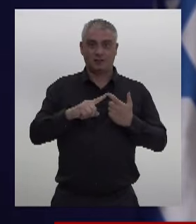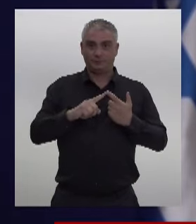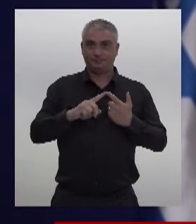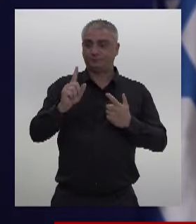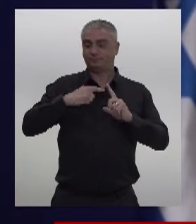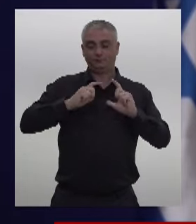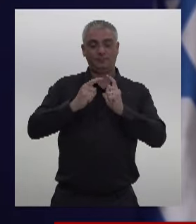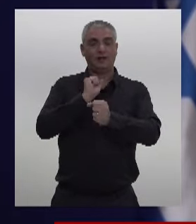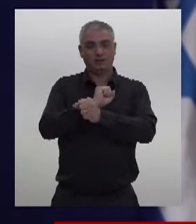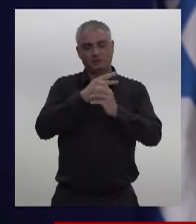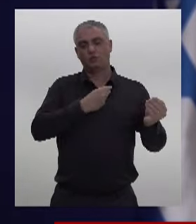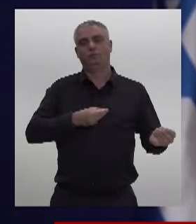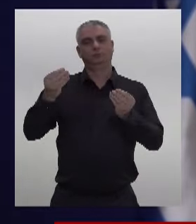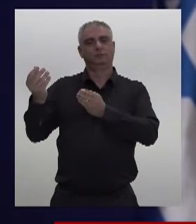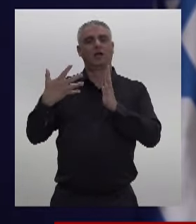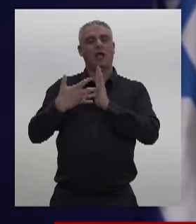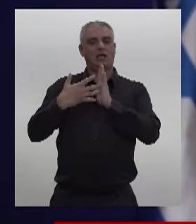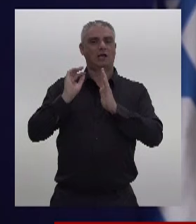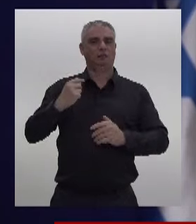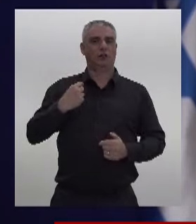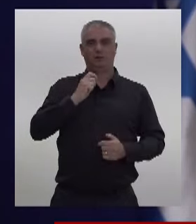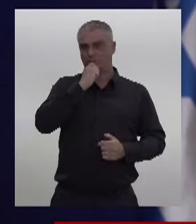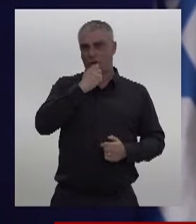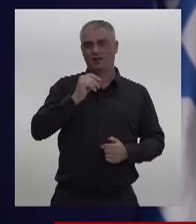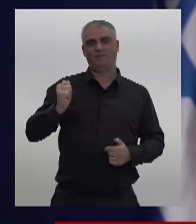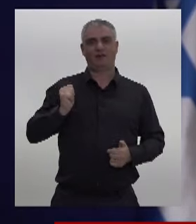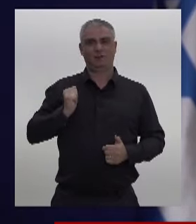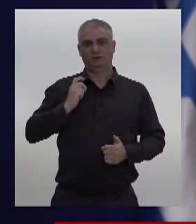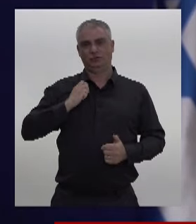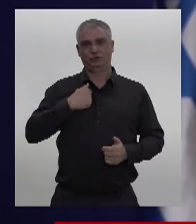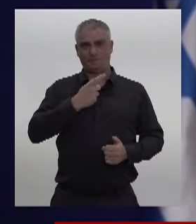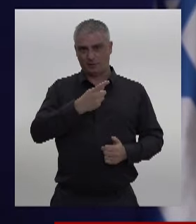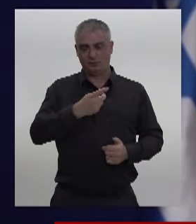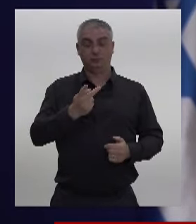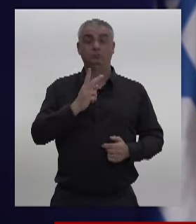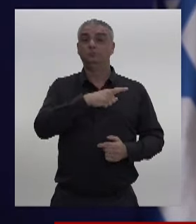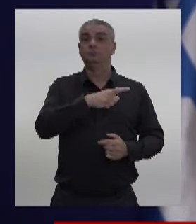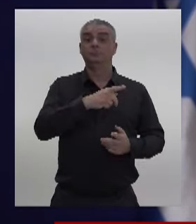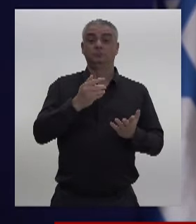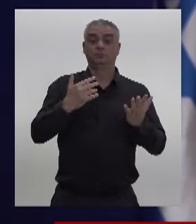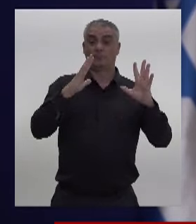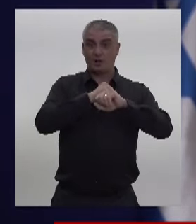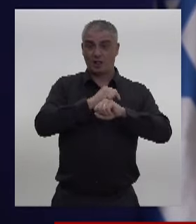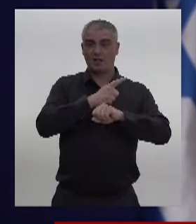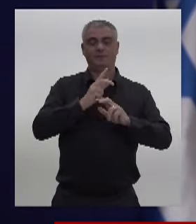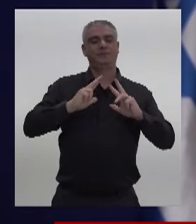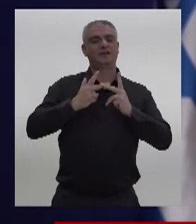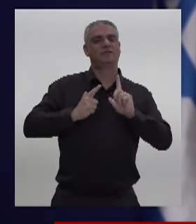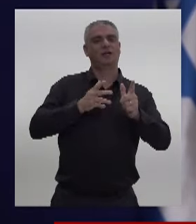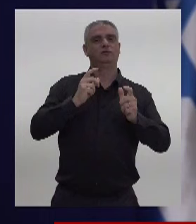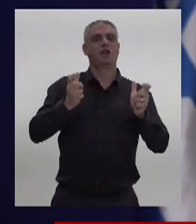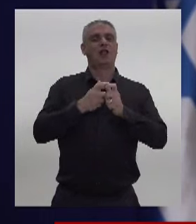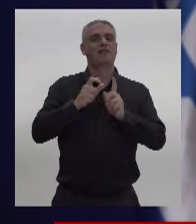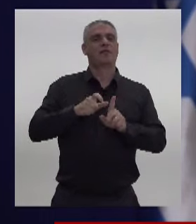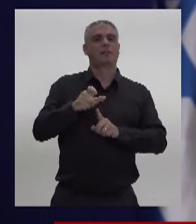שעצרנו העברנו לחקירה של אמן ושבק במקביל במהלך הלילה לוחמי צוות הקרב של חטיבת